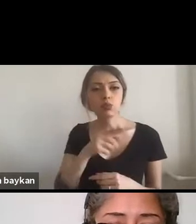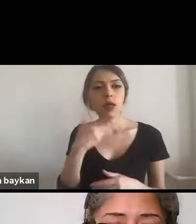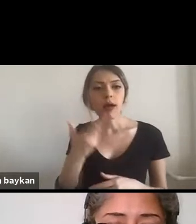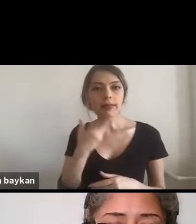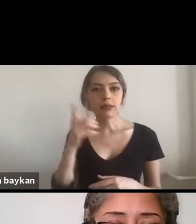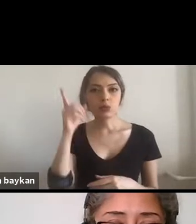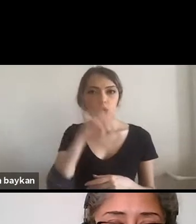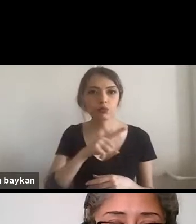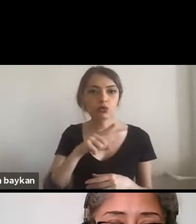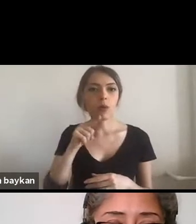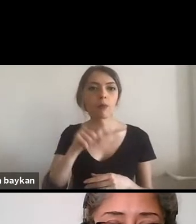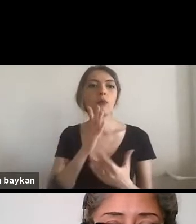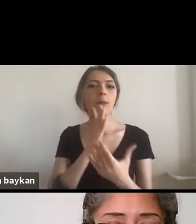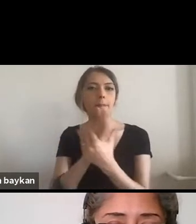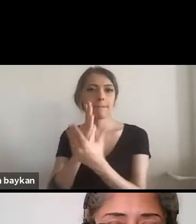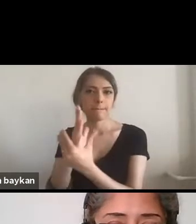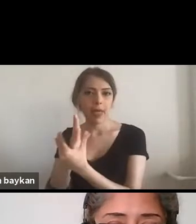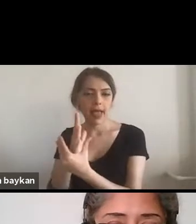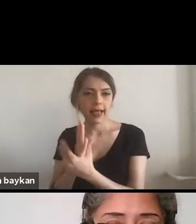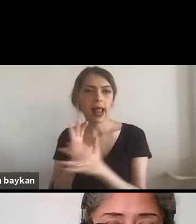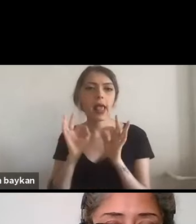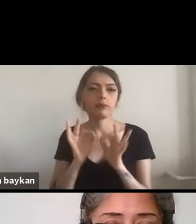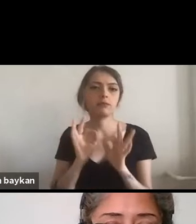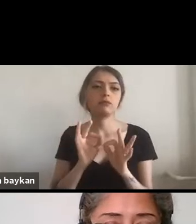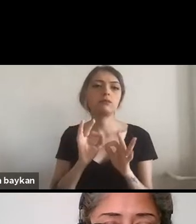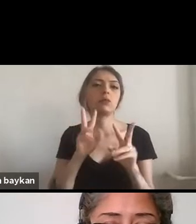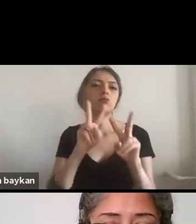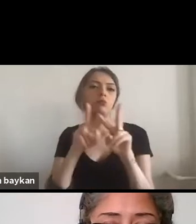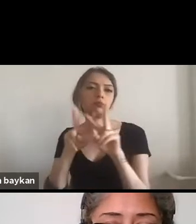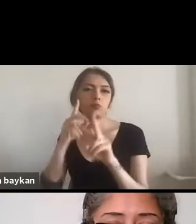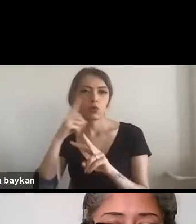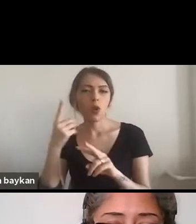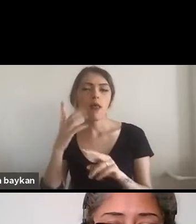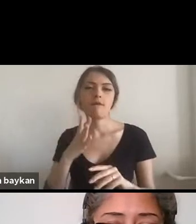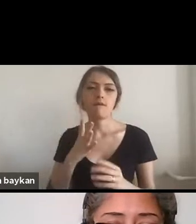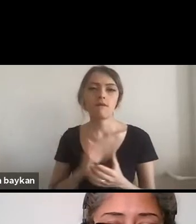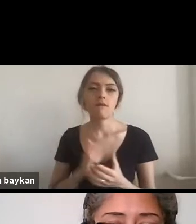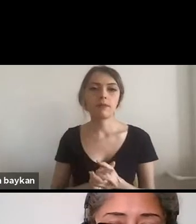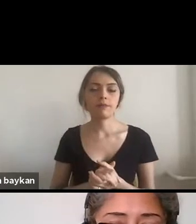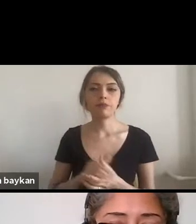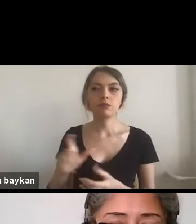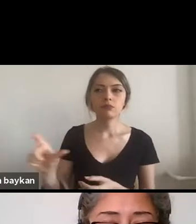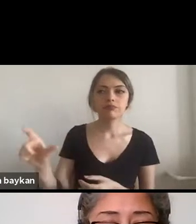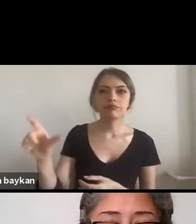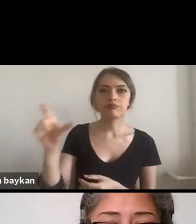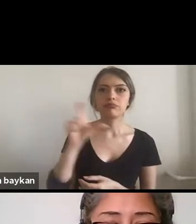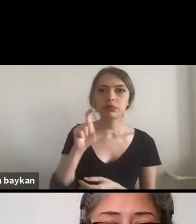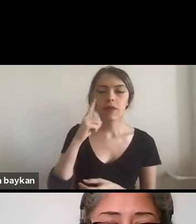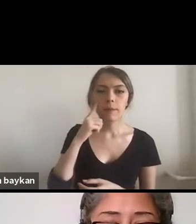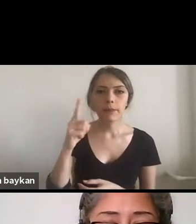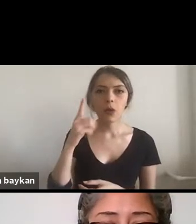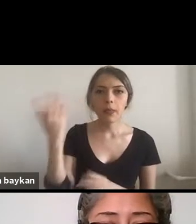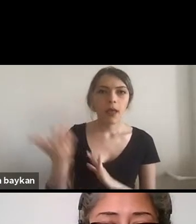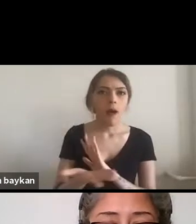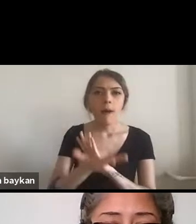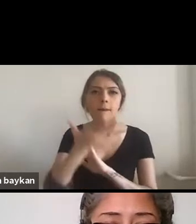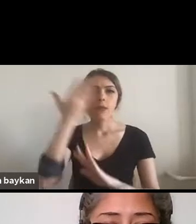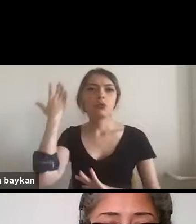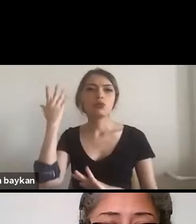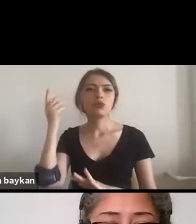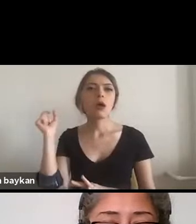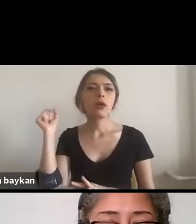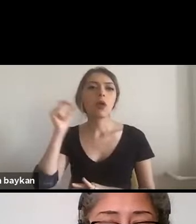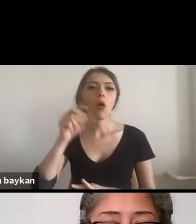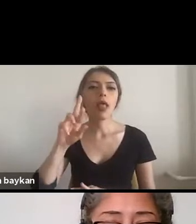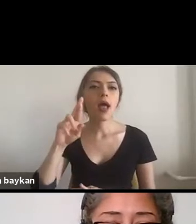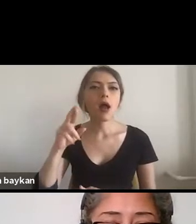web sitesinde de mevcut diye açıkçası. Bu cevaplarda daha öncesinde gönderilen rapor içeriğinden çok